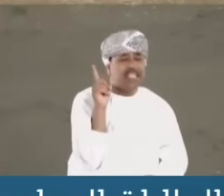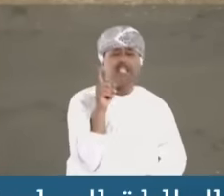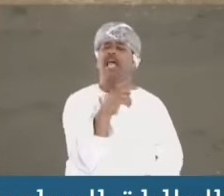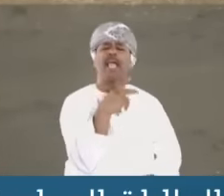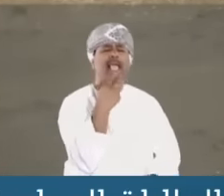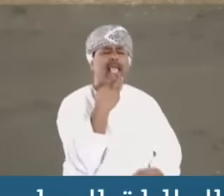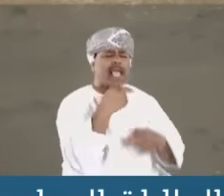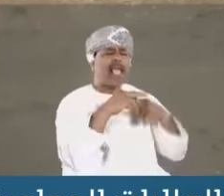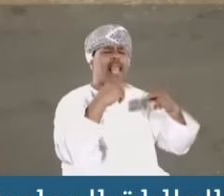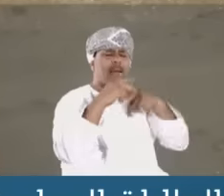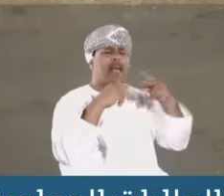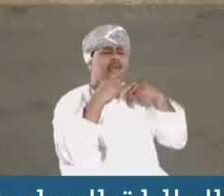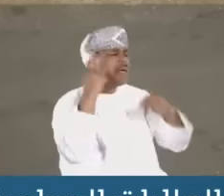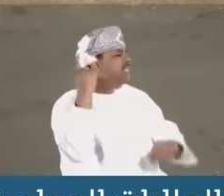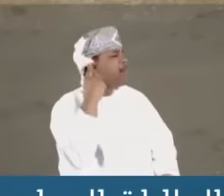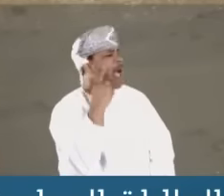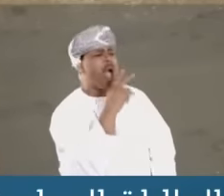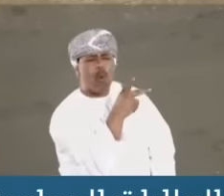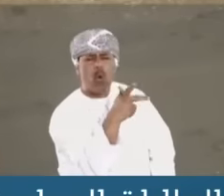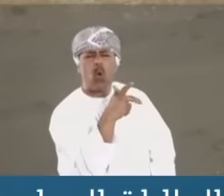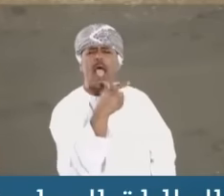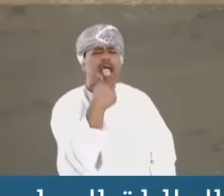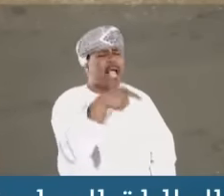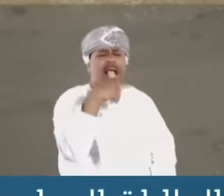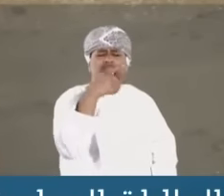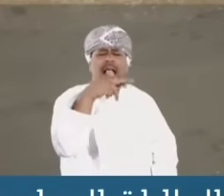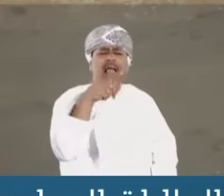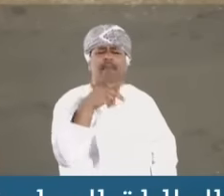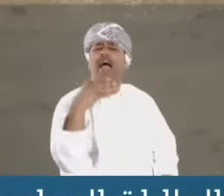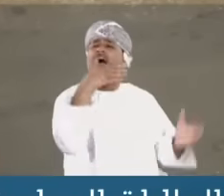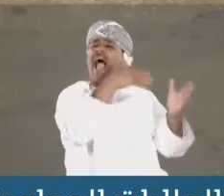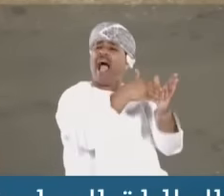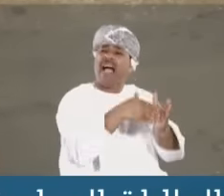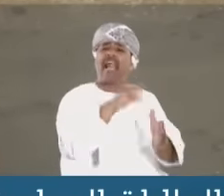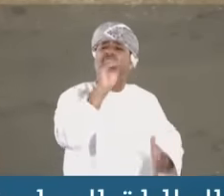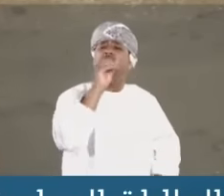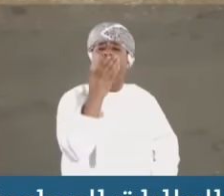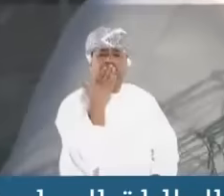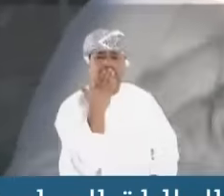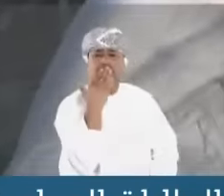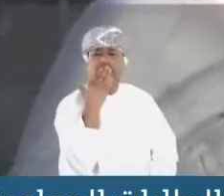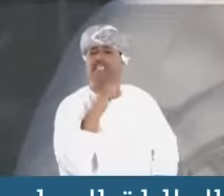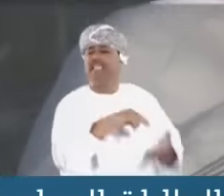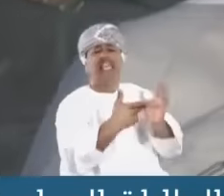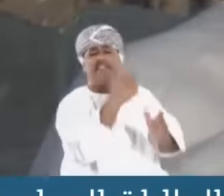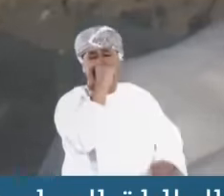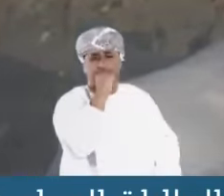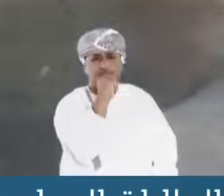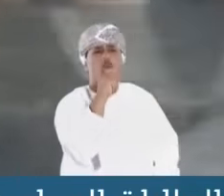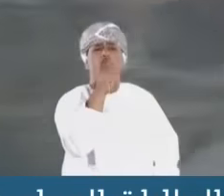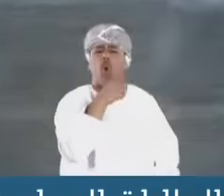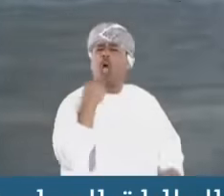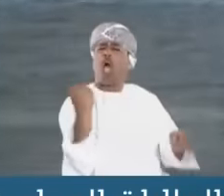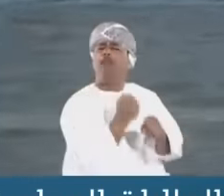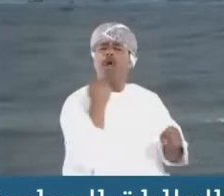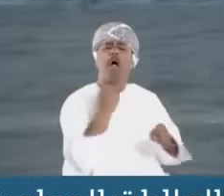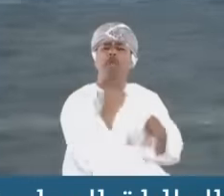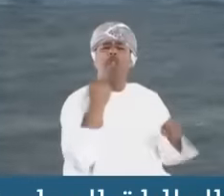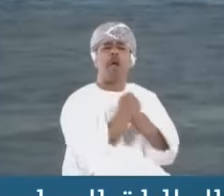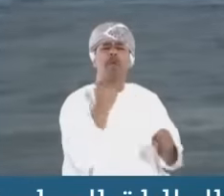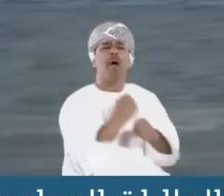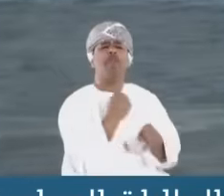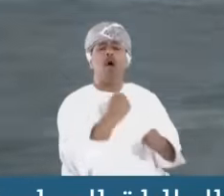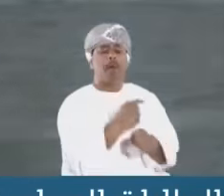لأستنطقه حتى نسمع منه لهجة الكلمات المنتهية بهاء السكت. منهمك في عمله، بارع